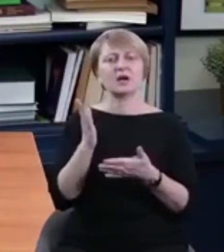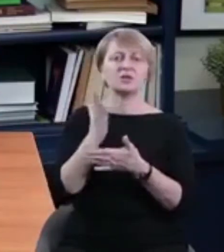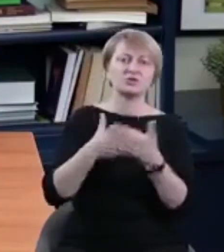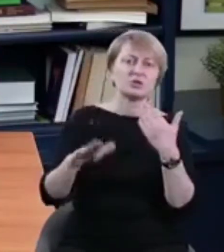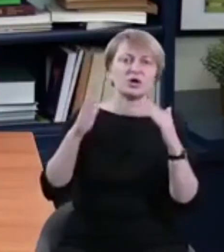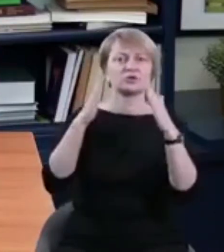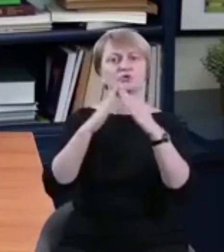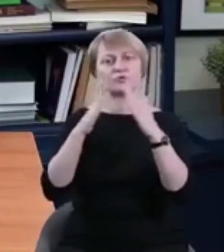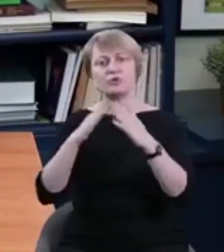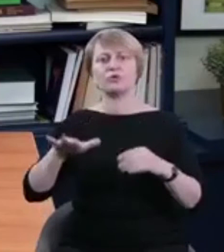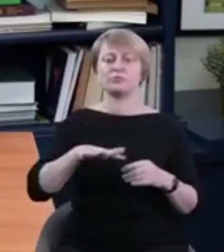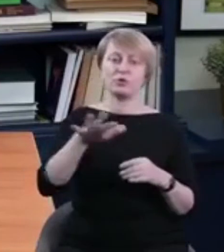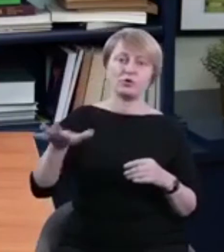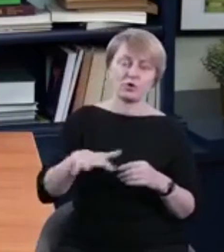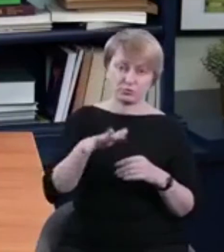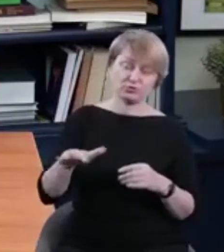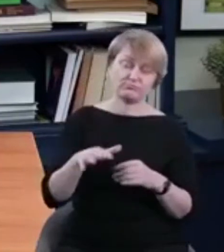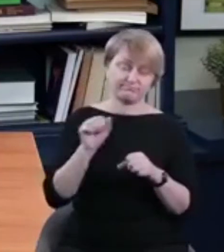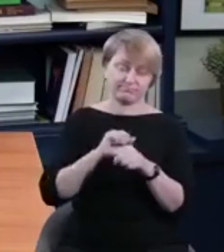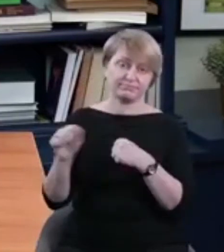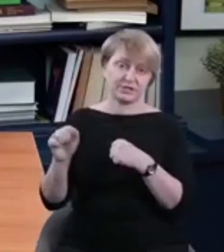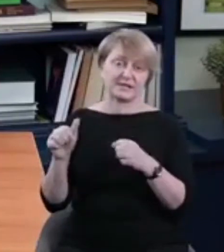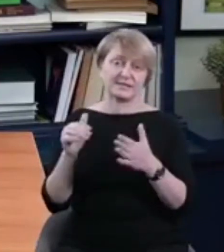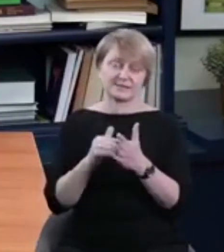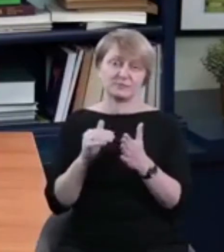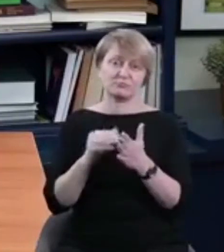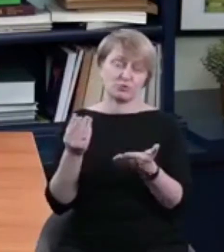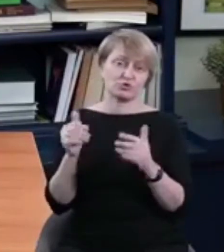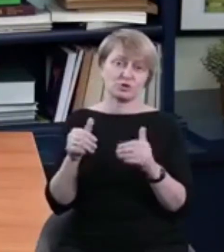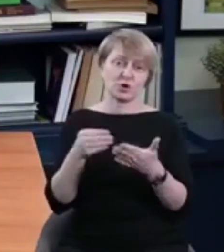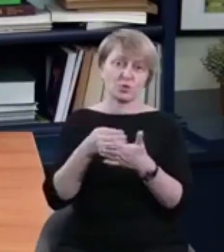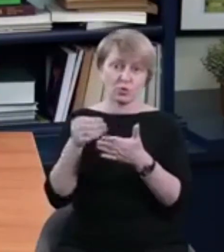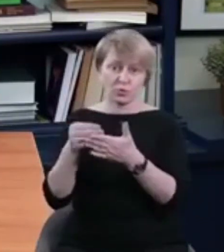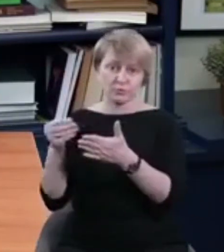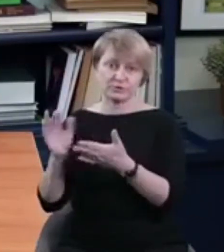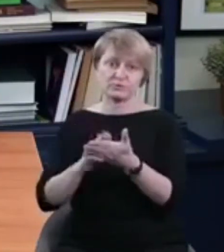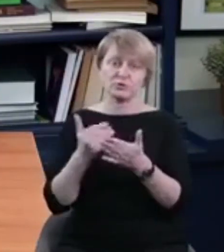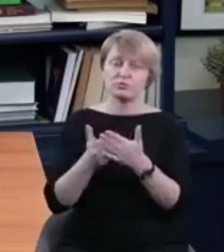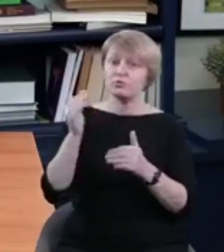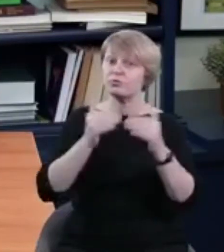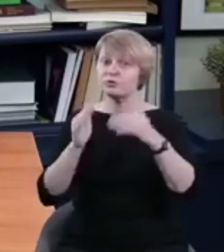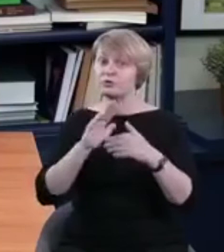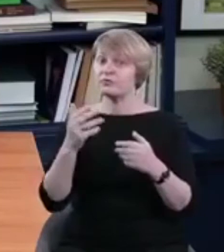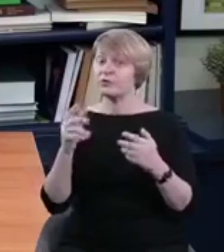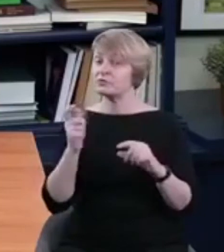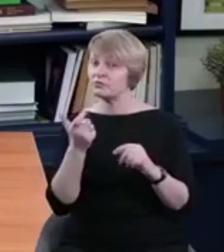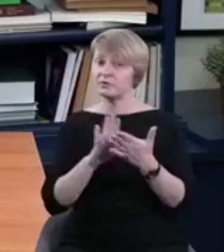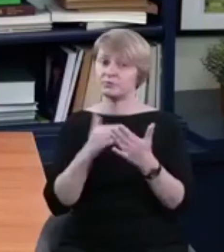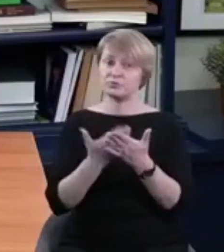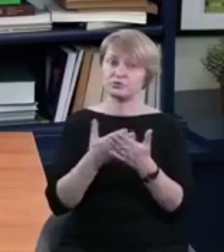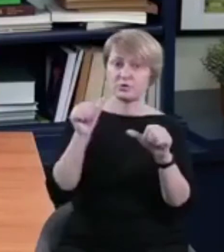nieruchomości gruntowych to może mieć sens wtedy moglibyśmy nagrywać takie takie grupy na przykład pod budowę przedszkoli do żłobków